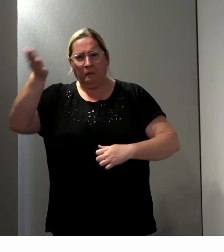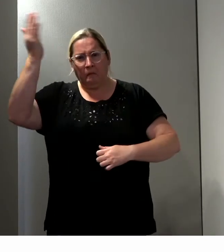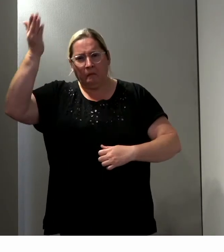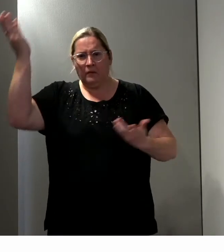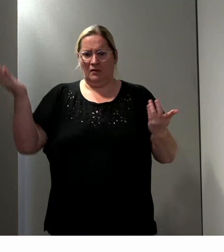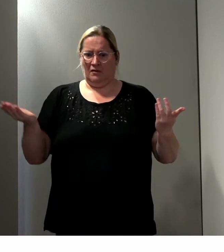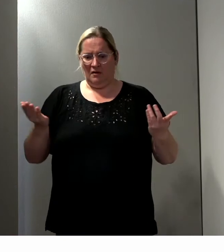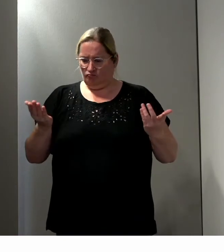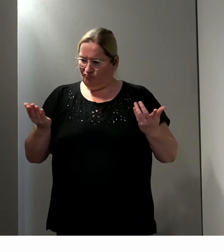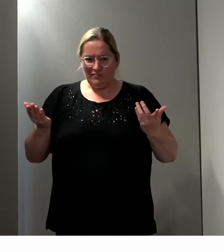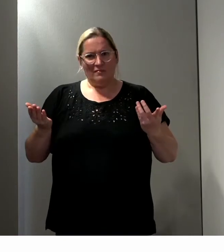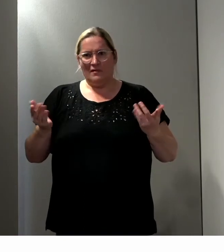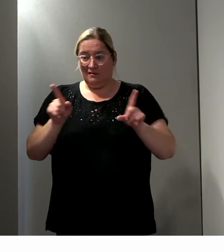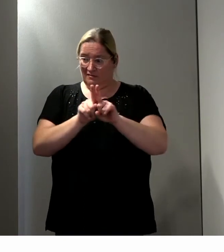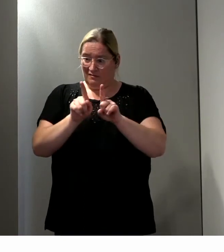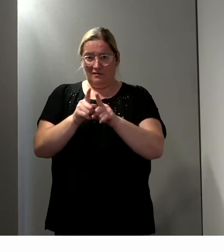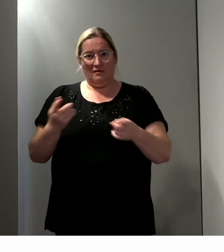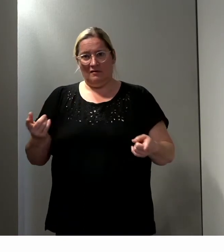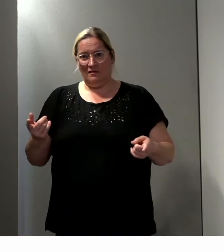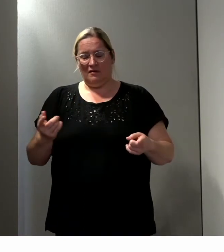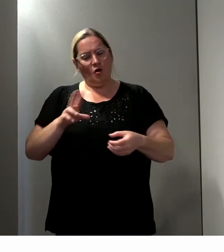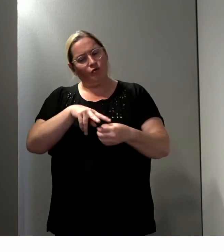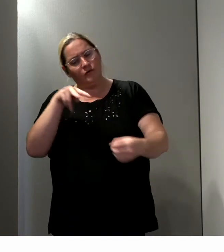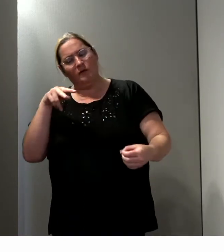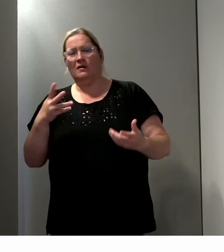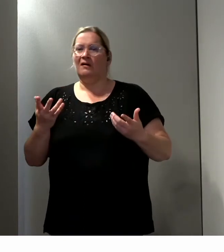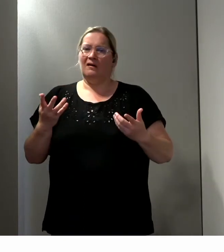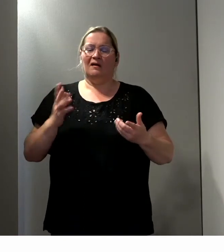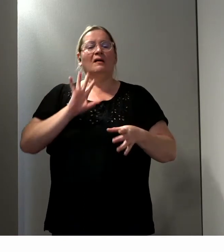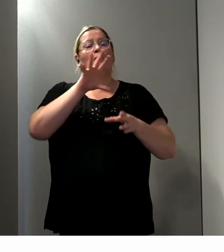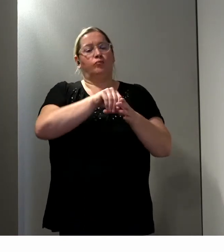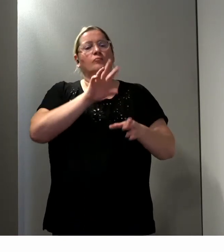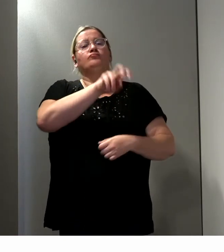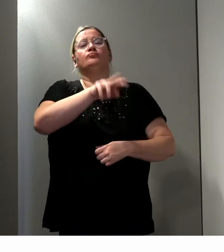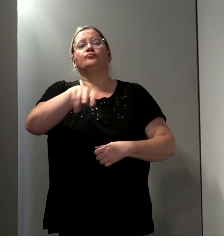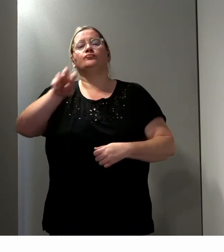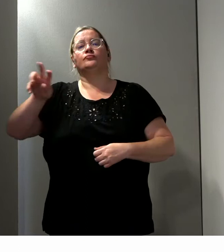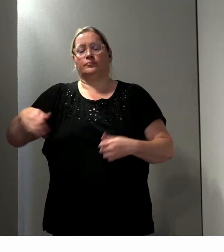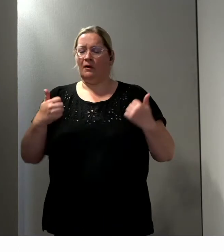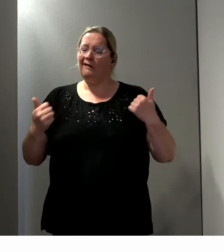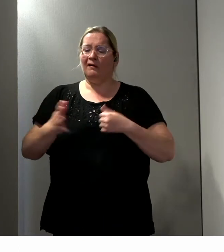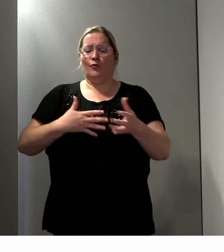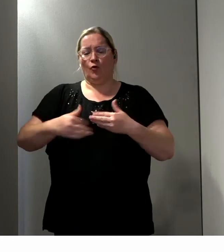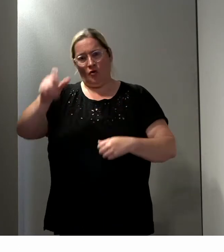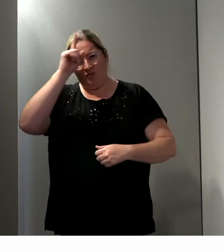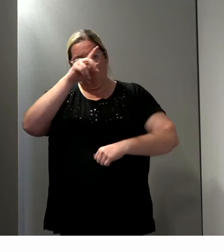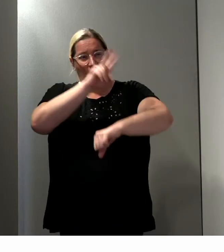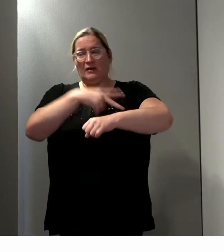qui se trouvent très heureux de pouvoir faire du consulting parce qu'ils n'ont pas de patron. Et